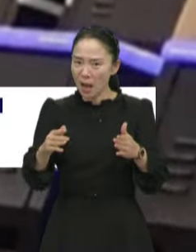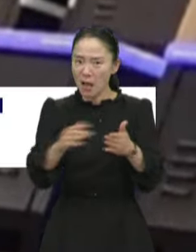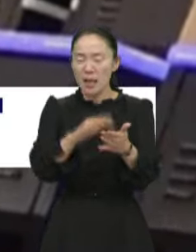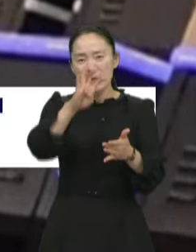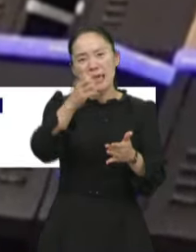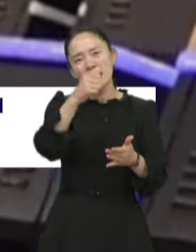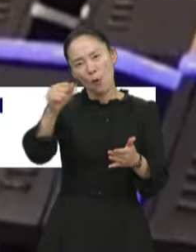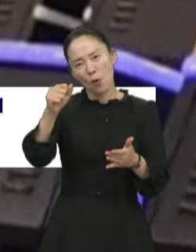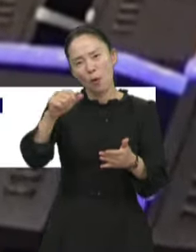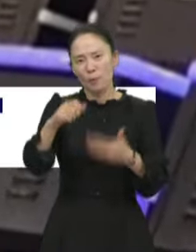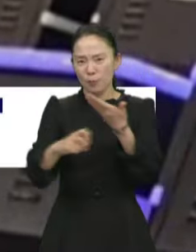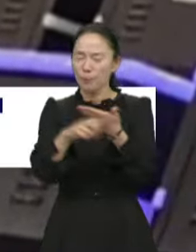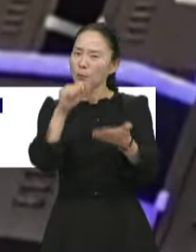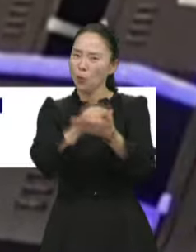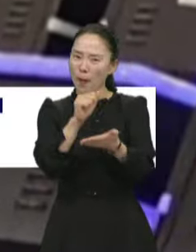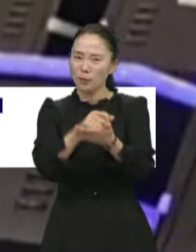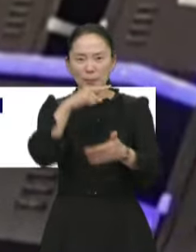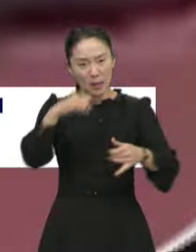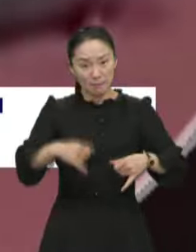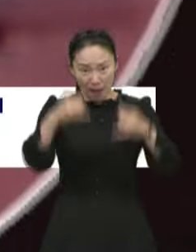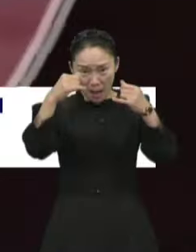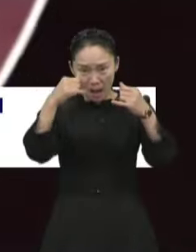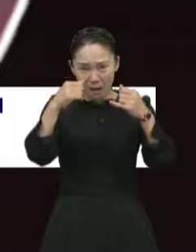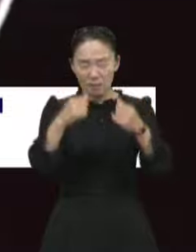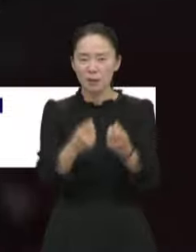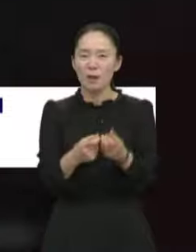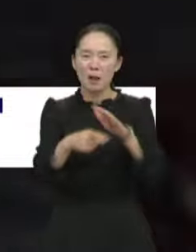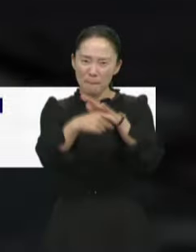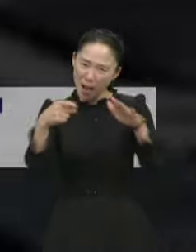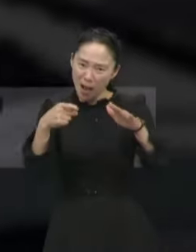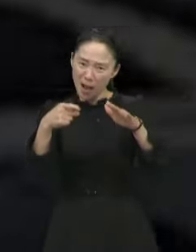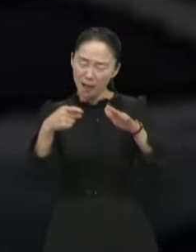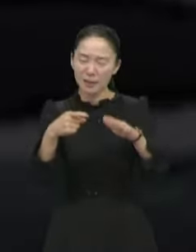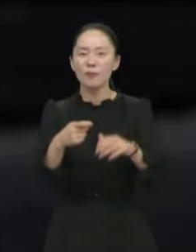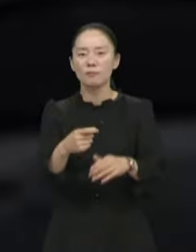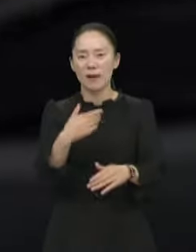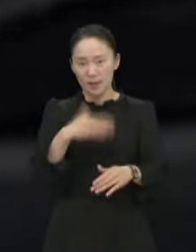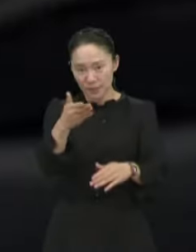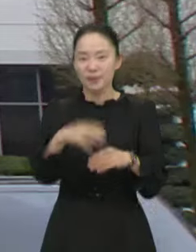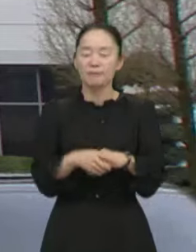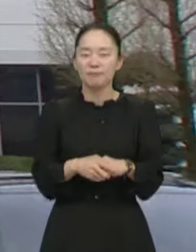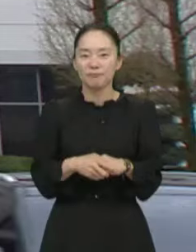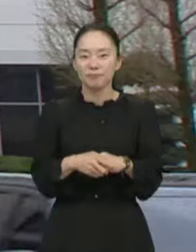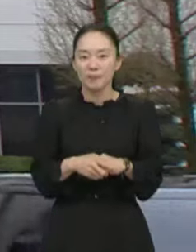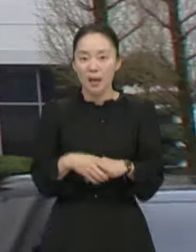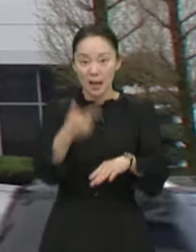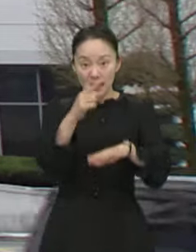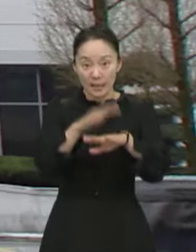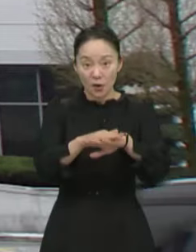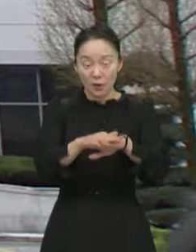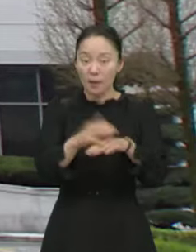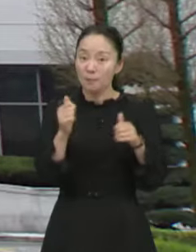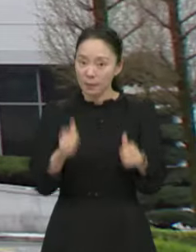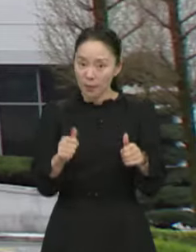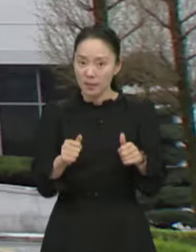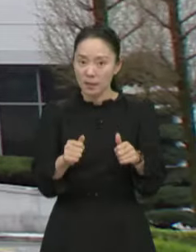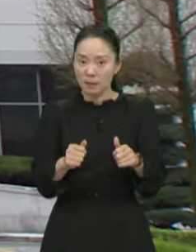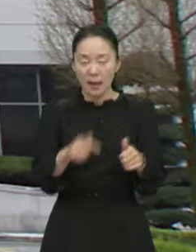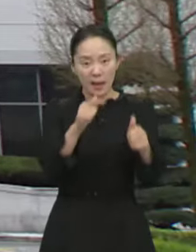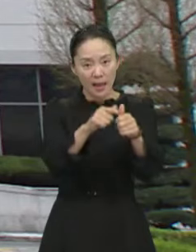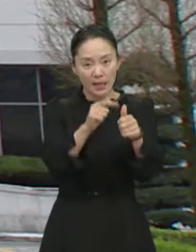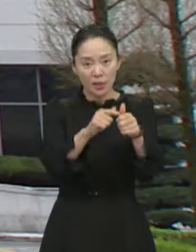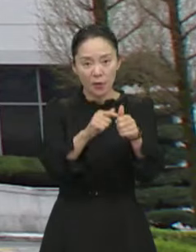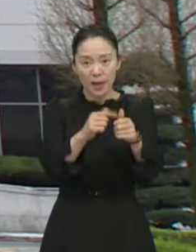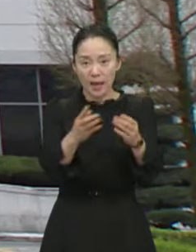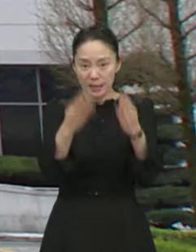원대 불법 도박으로 수억 원의 빚을 지게 되자 범행을 저지른 걸로 파악됐습니다. 대전지법 형사 11부는 A씨에게